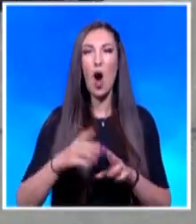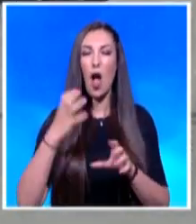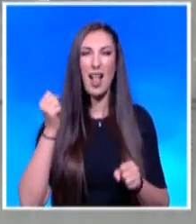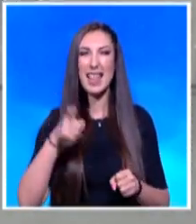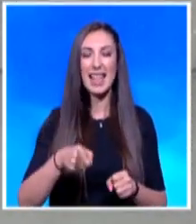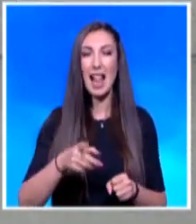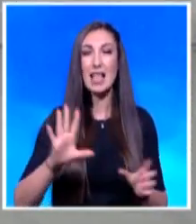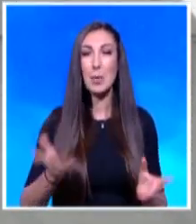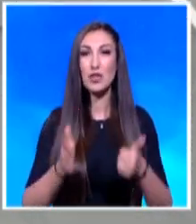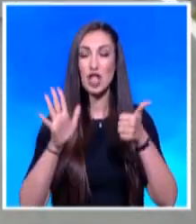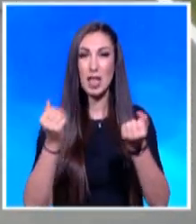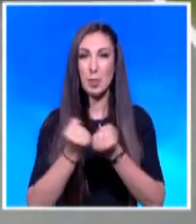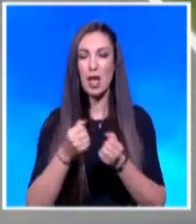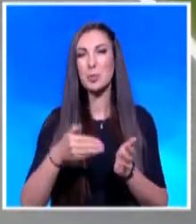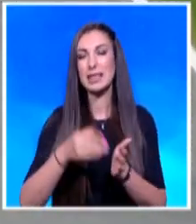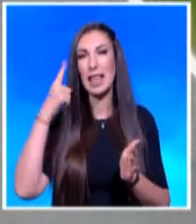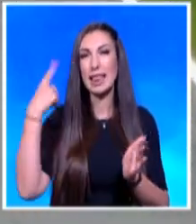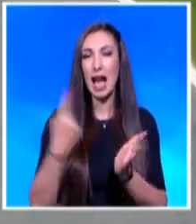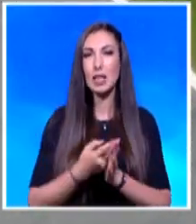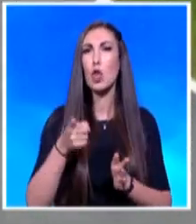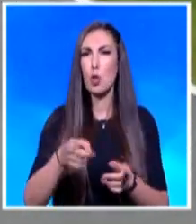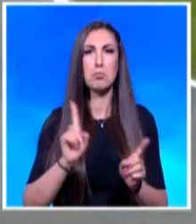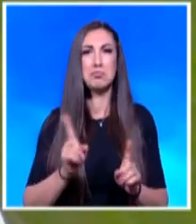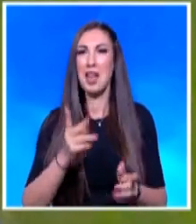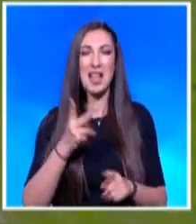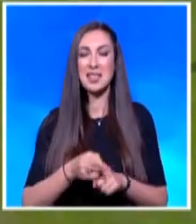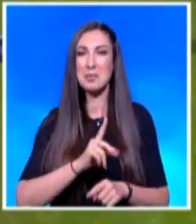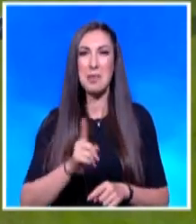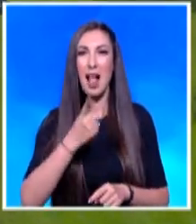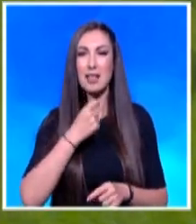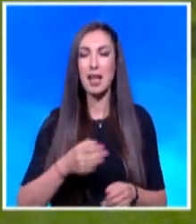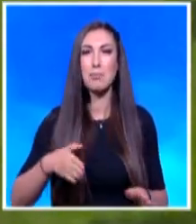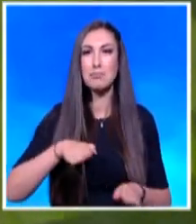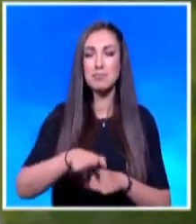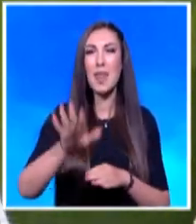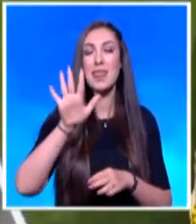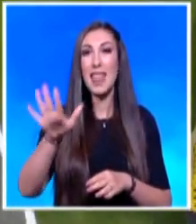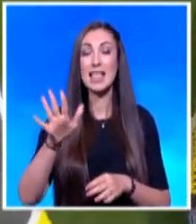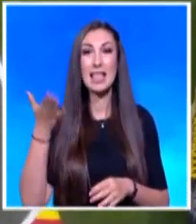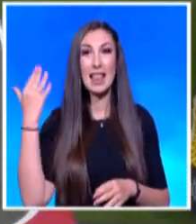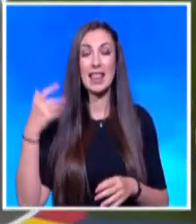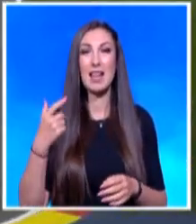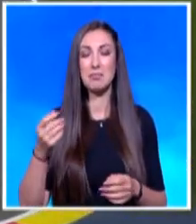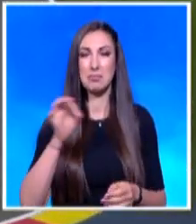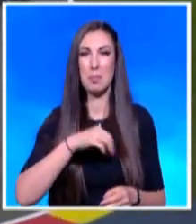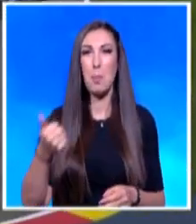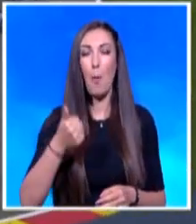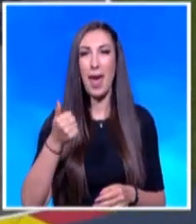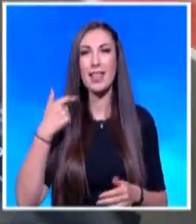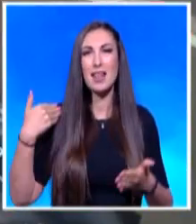започна от 6-та позиция заради наказание, но дори това не можеше да спре Верстапен към 10-ти успех от началото на сезона от 12